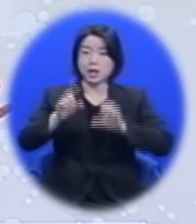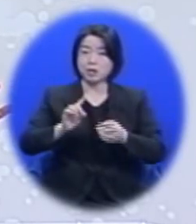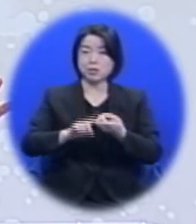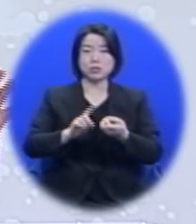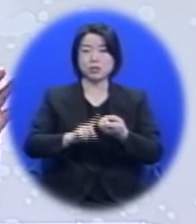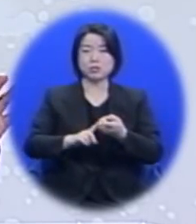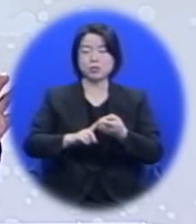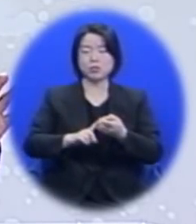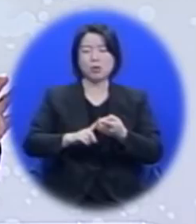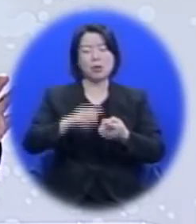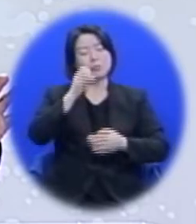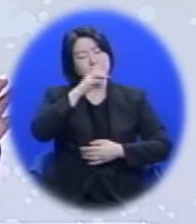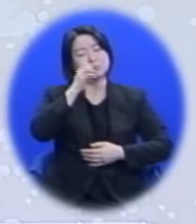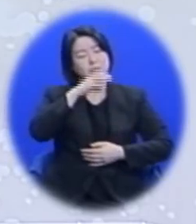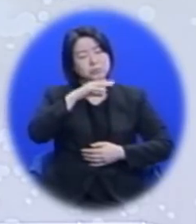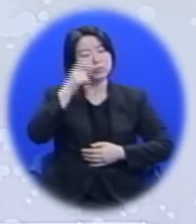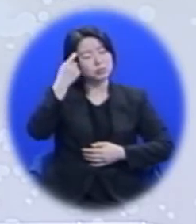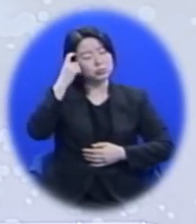아무렇지도 않게 생각하면 안 됩니다.